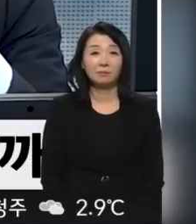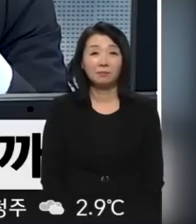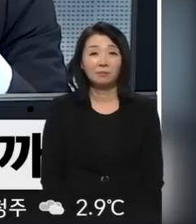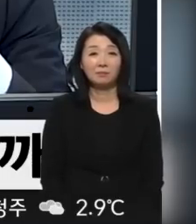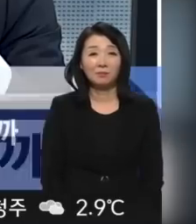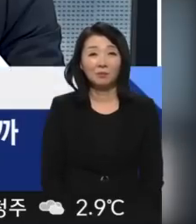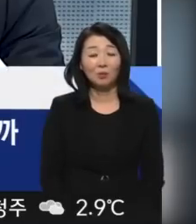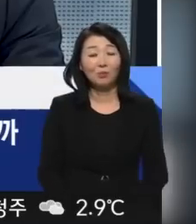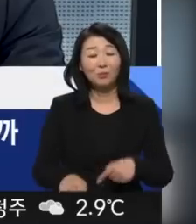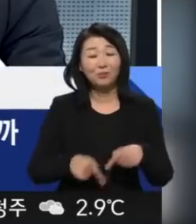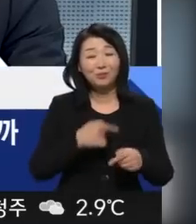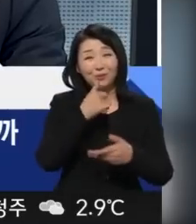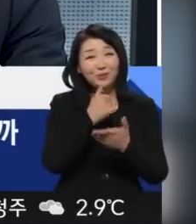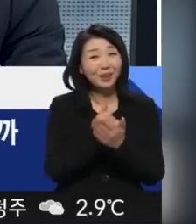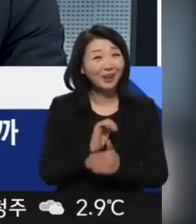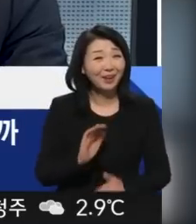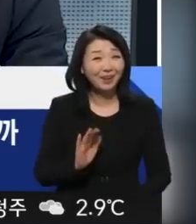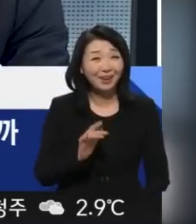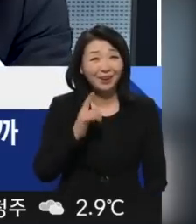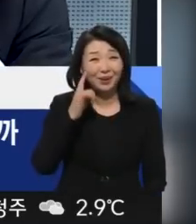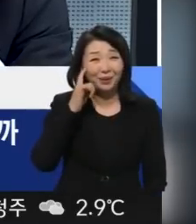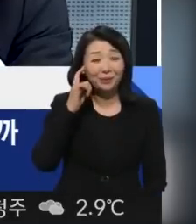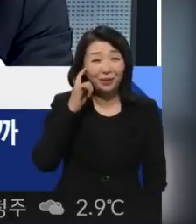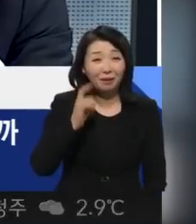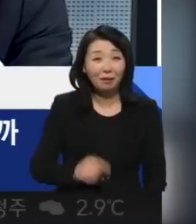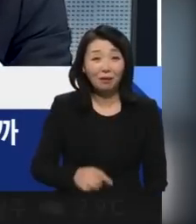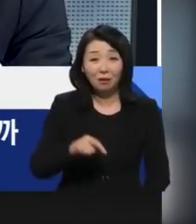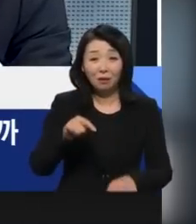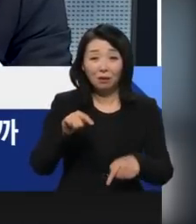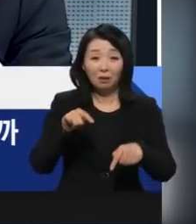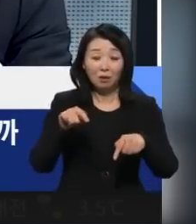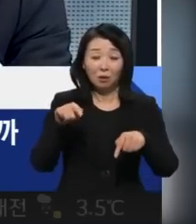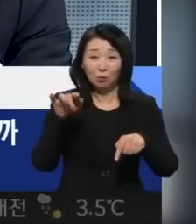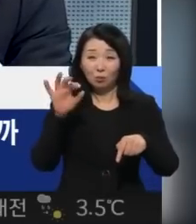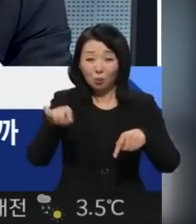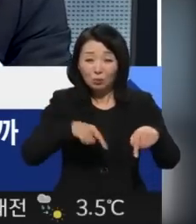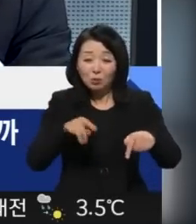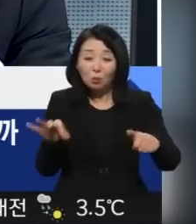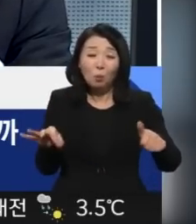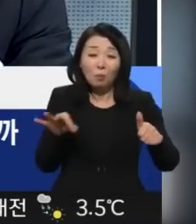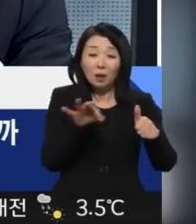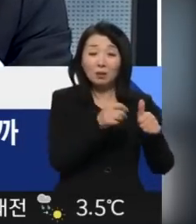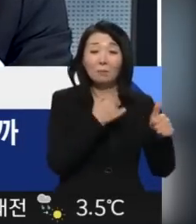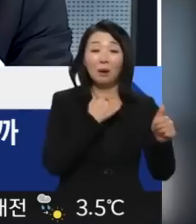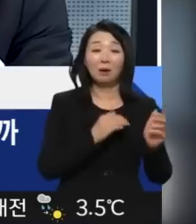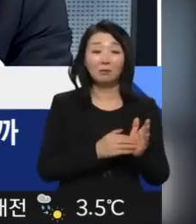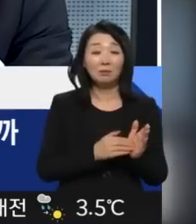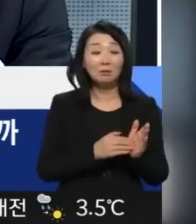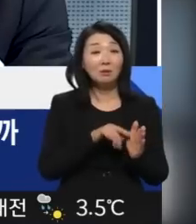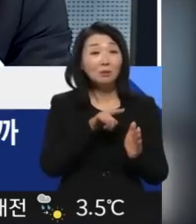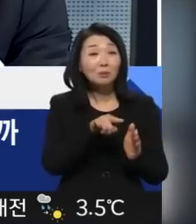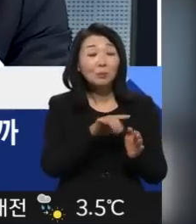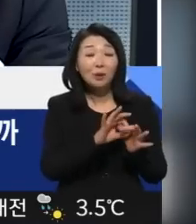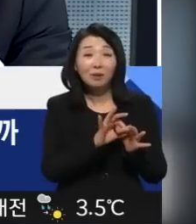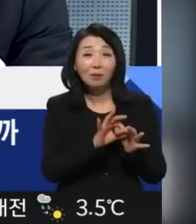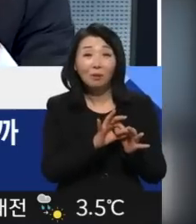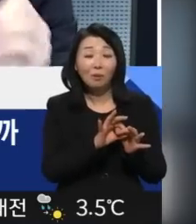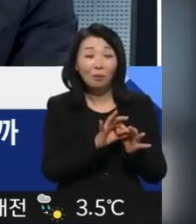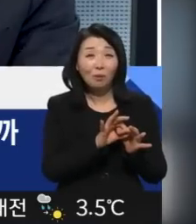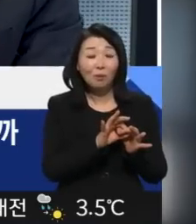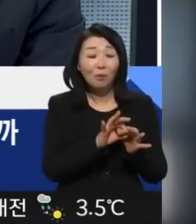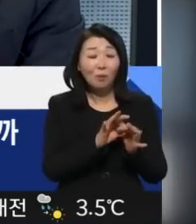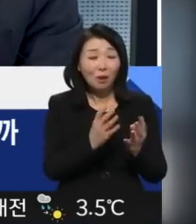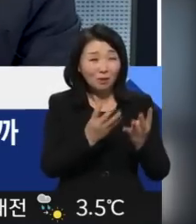이게 무슨 정치범이 아니잖아요. 네. 어떻게 보면 그냥 그 정치자금 돈을 받은 거니까 네. 그런 부분들에 대해서 불체포